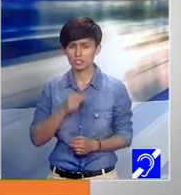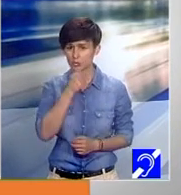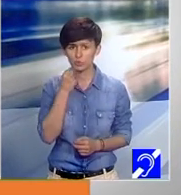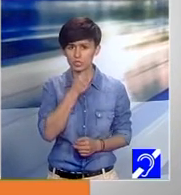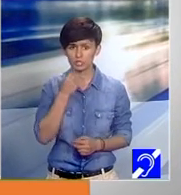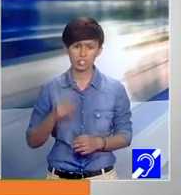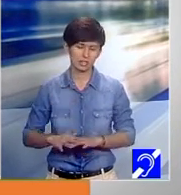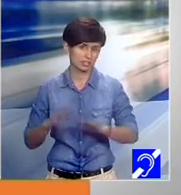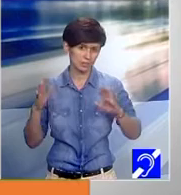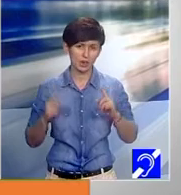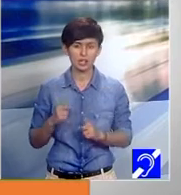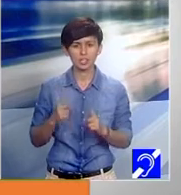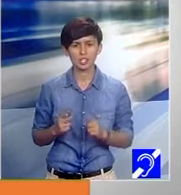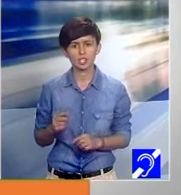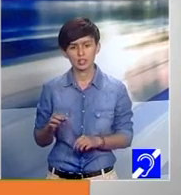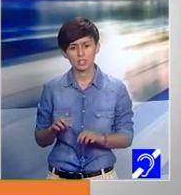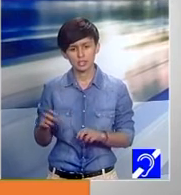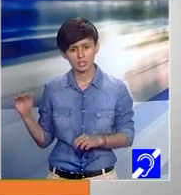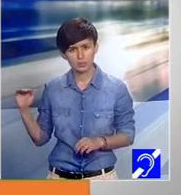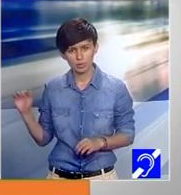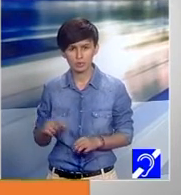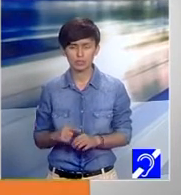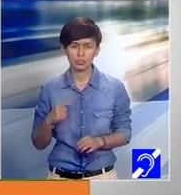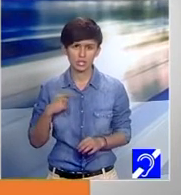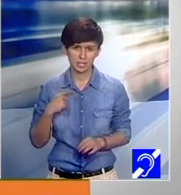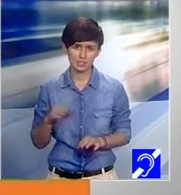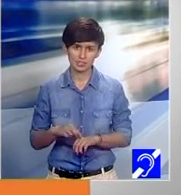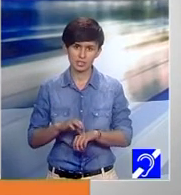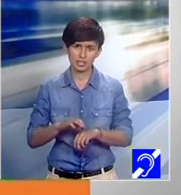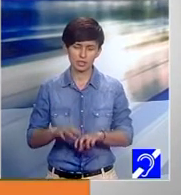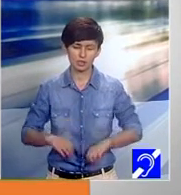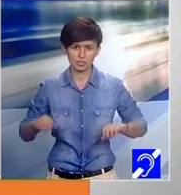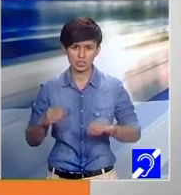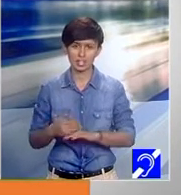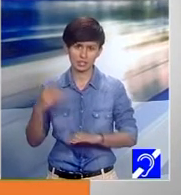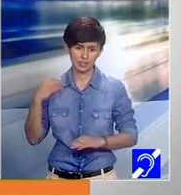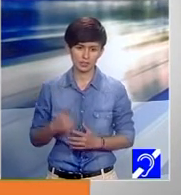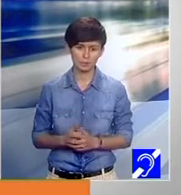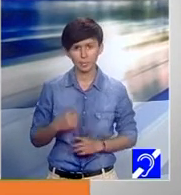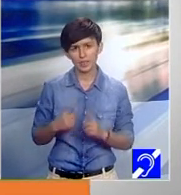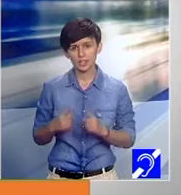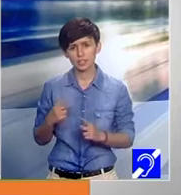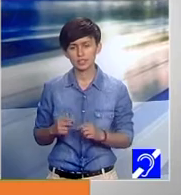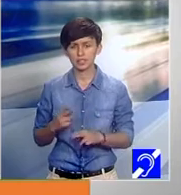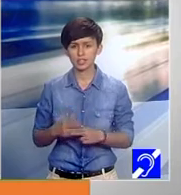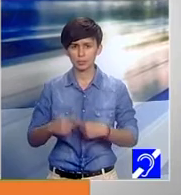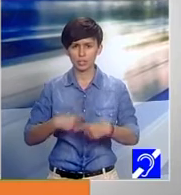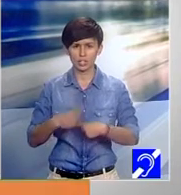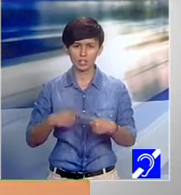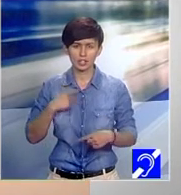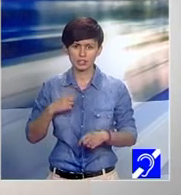este diagnosticat precoce. Dacă această boală este diagnosticată tardiv și nu prin screening neonatal,